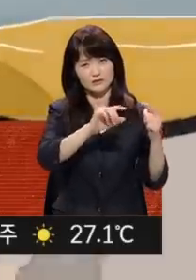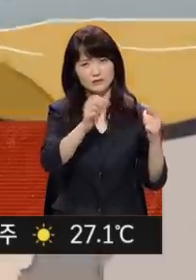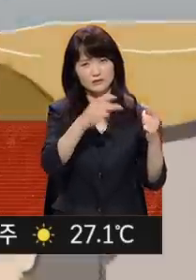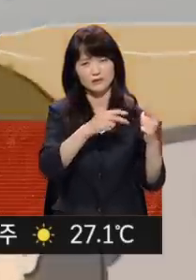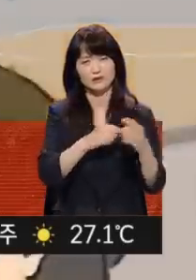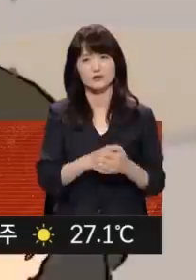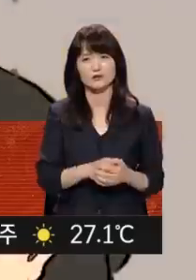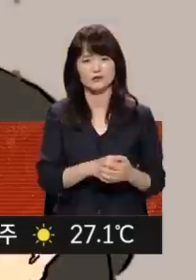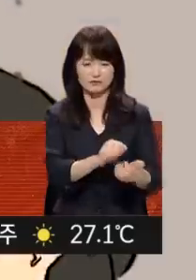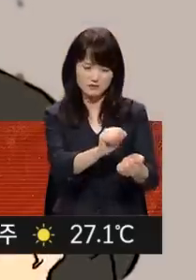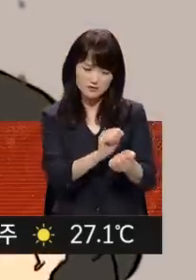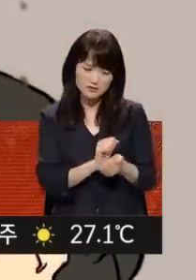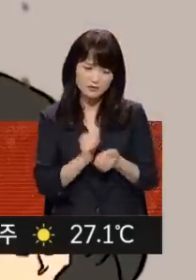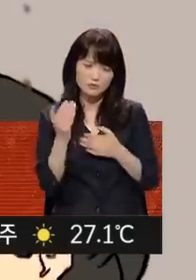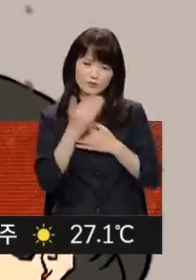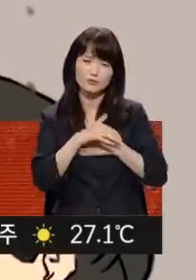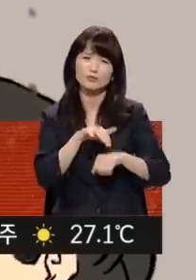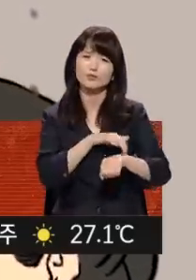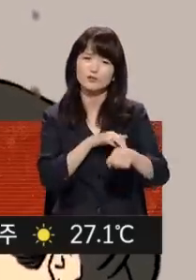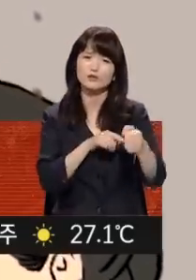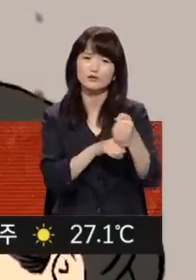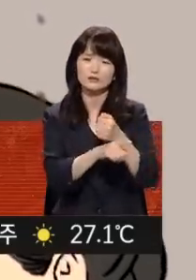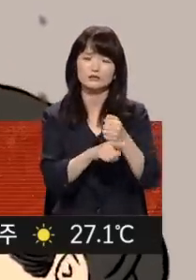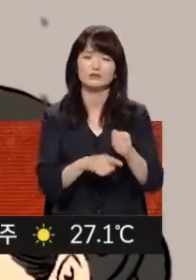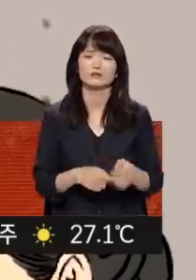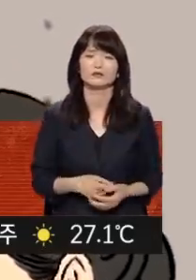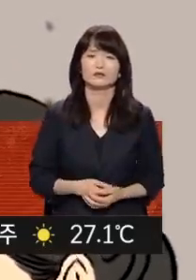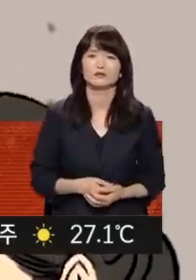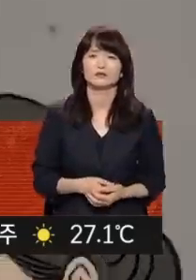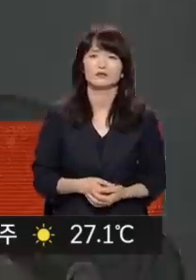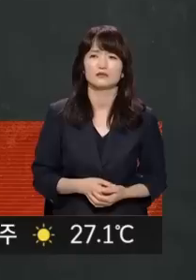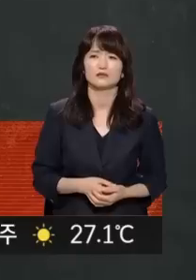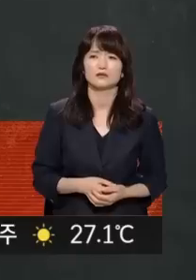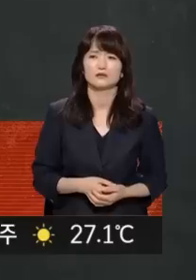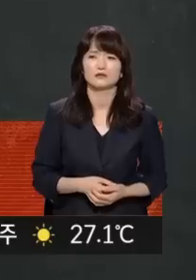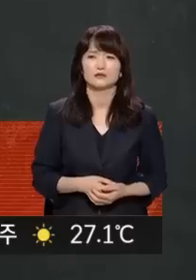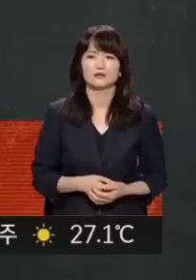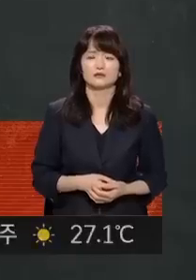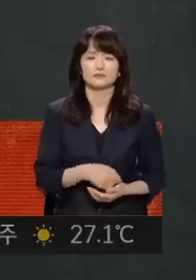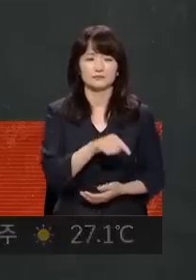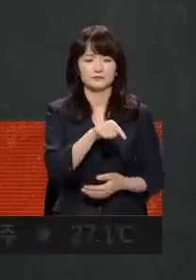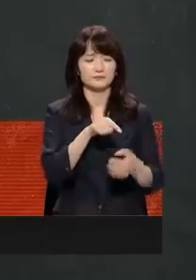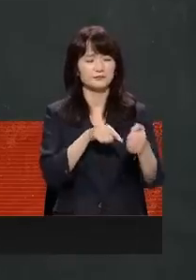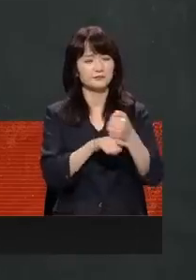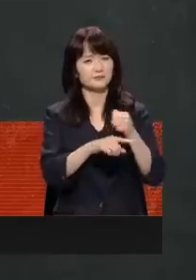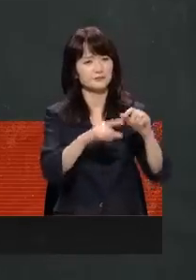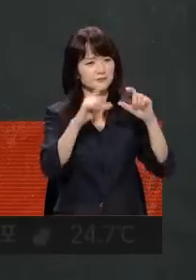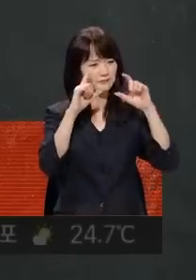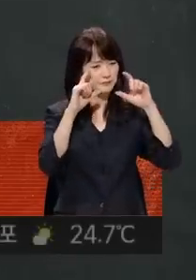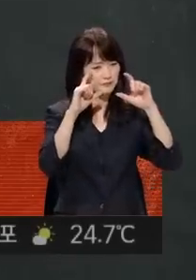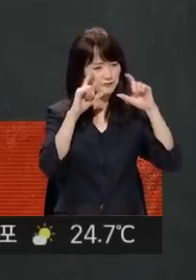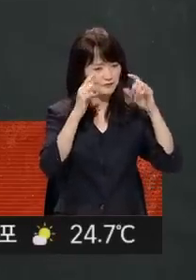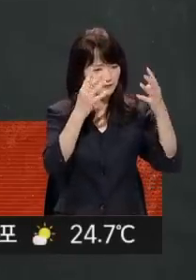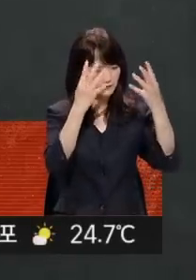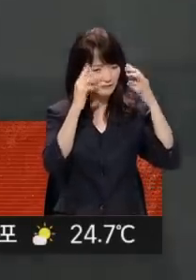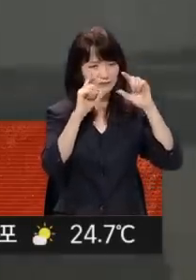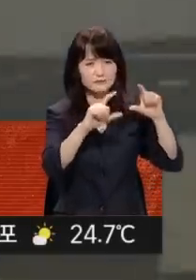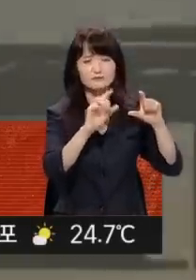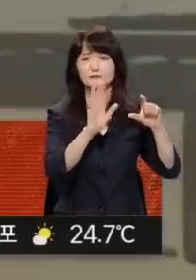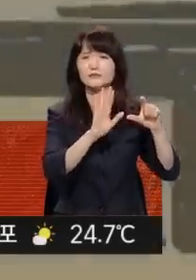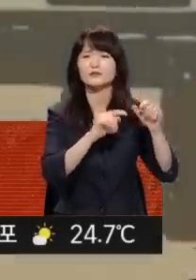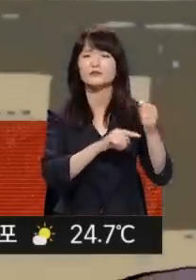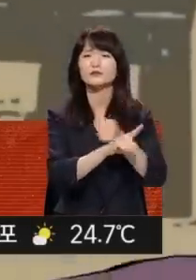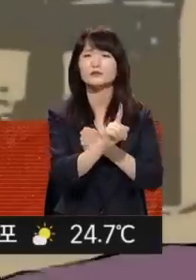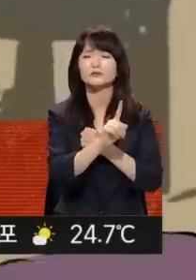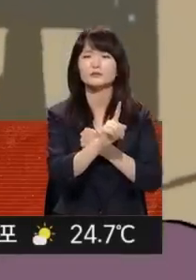같은데 지금 말씀드렸던 것처럼 지금이 이후로 실형이 선고되지 않는다는게 과연 법적으로도